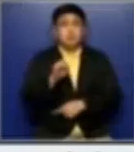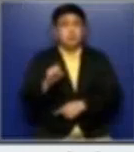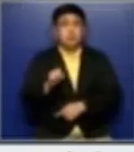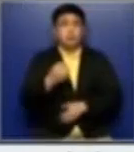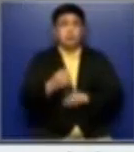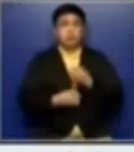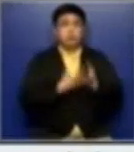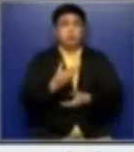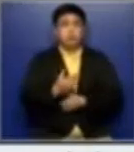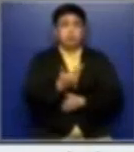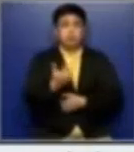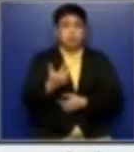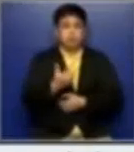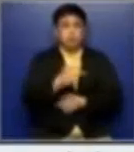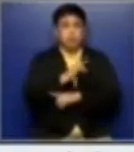มพูดกันอยู่วันนี้เนี่ย